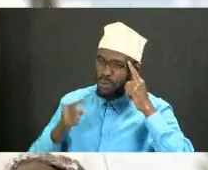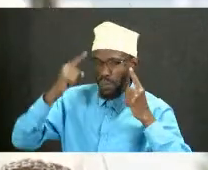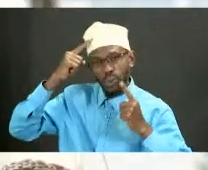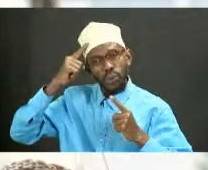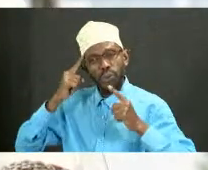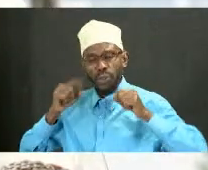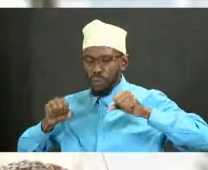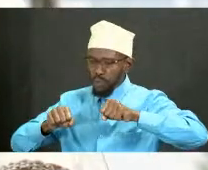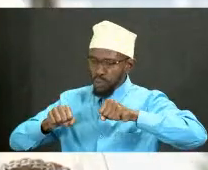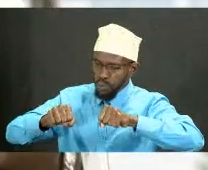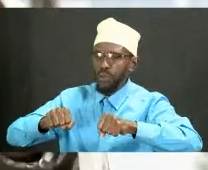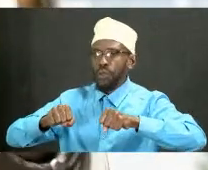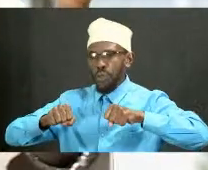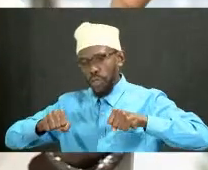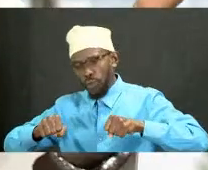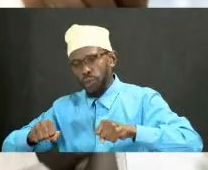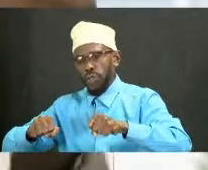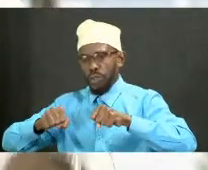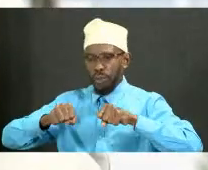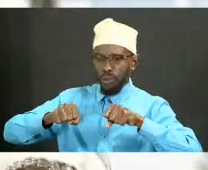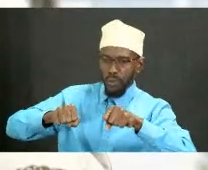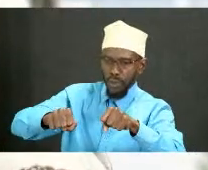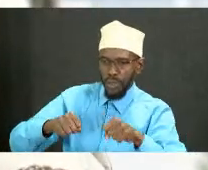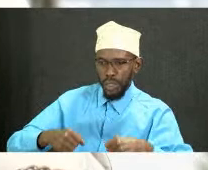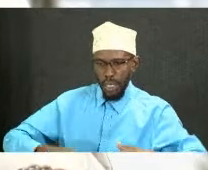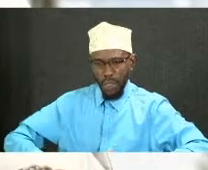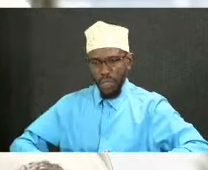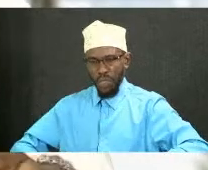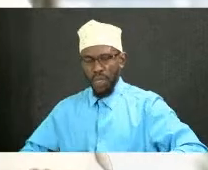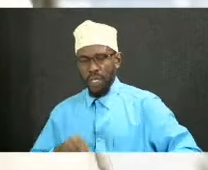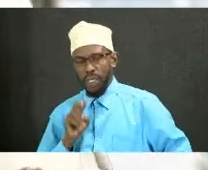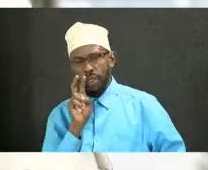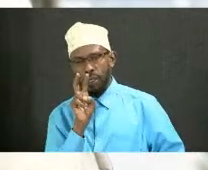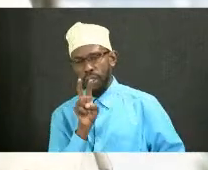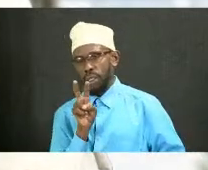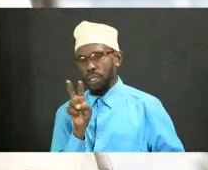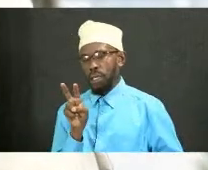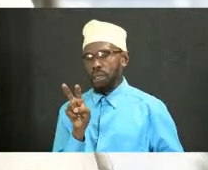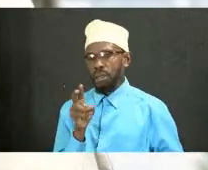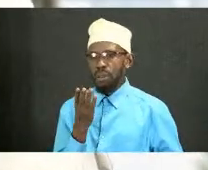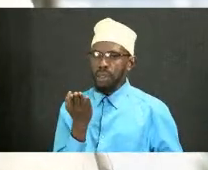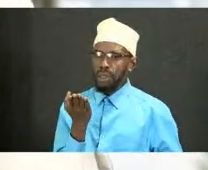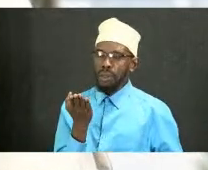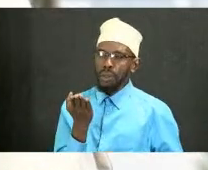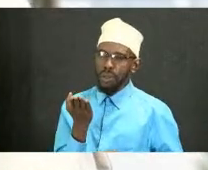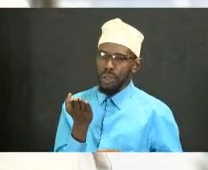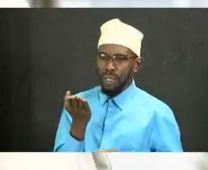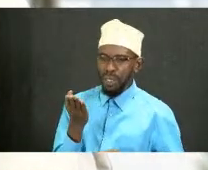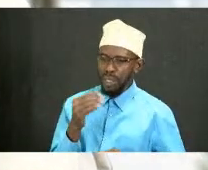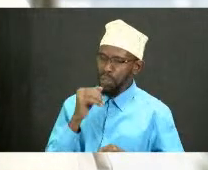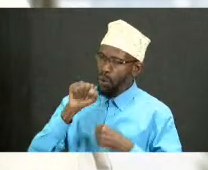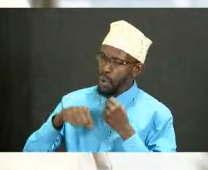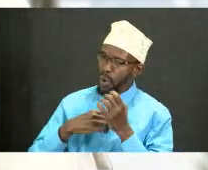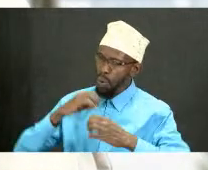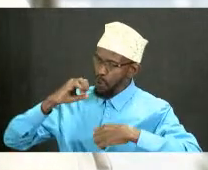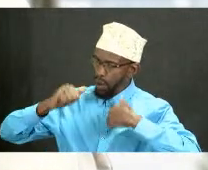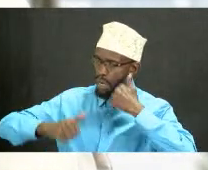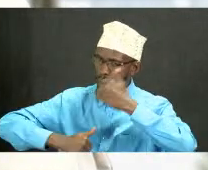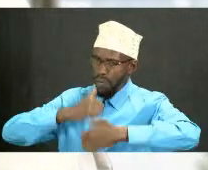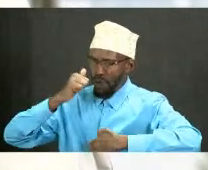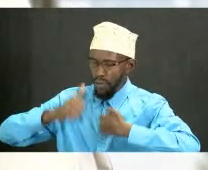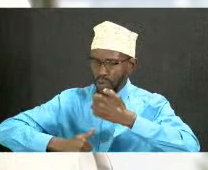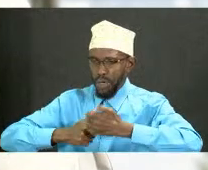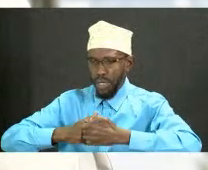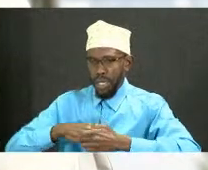sukuma mkokoteni. Wale vijana wenzake wakamwangalia wakasema, yani juhudi hizi zingekuwa